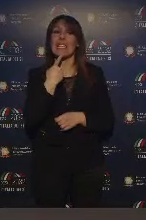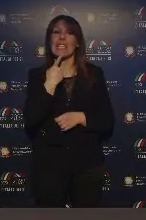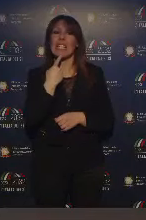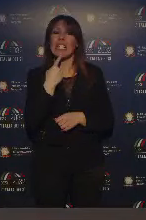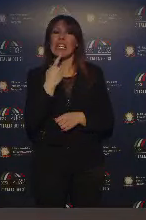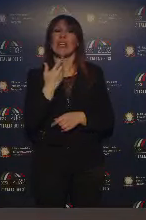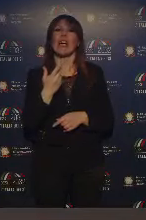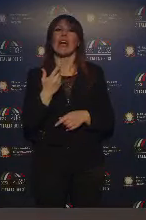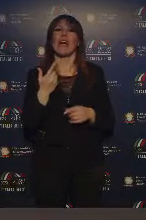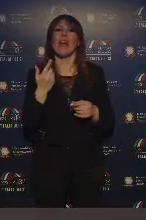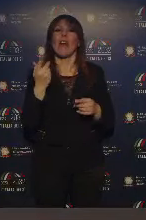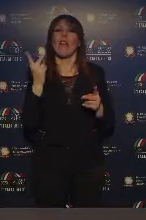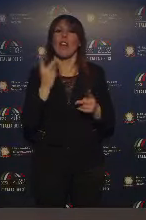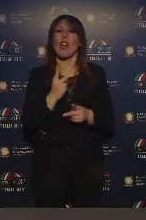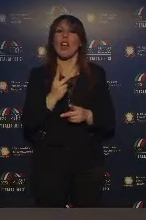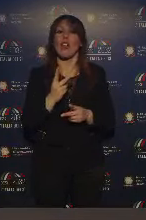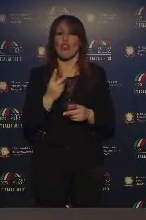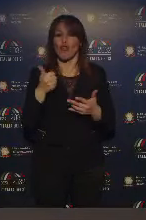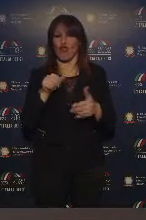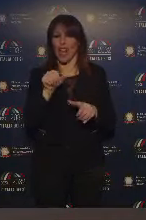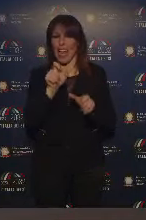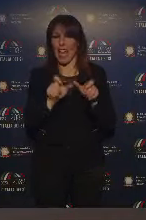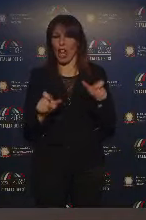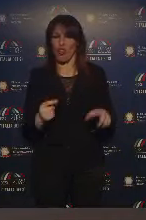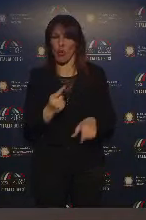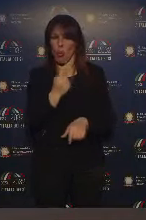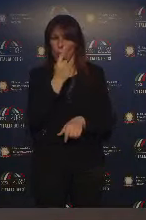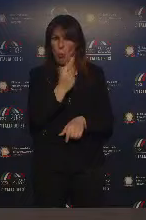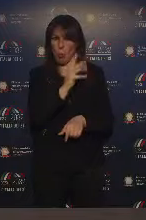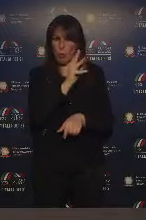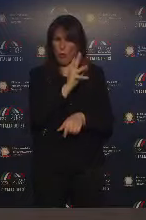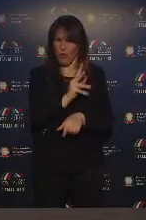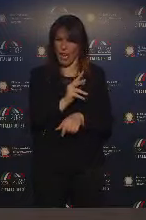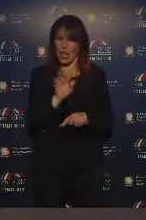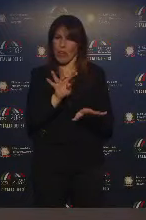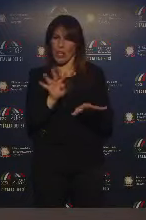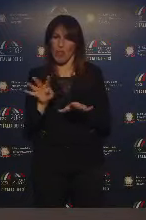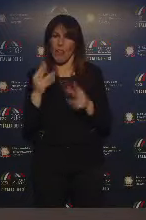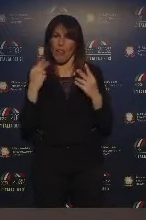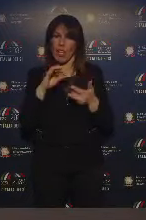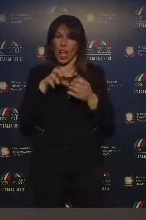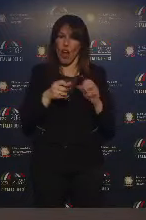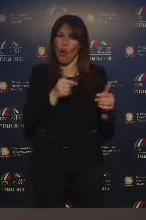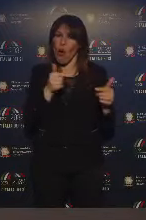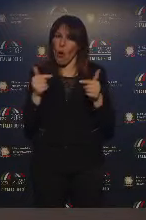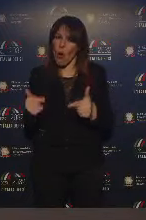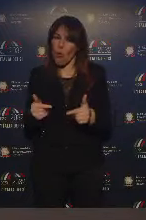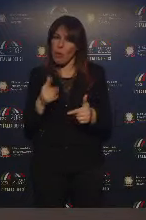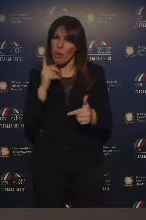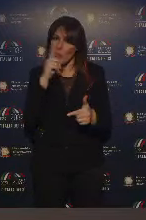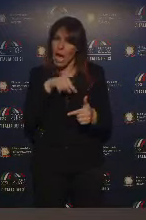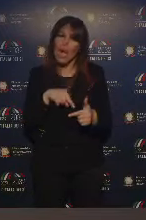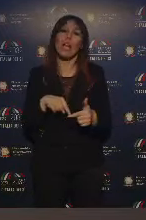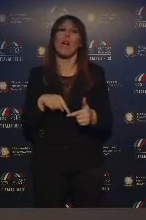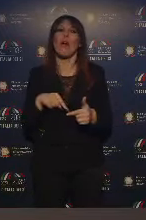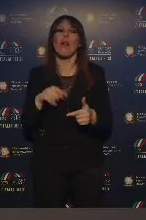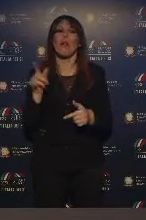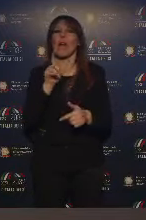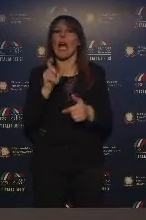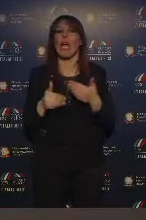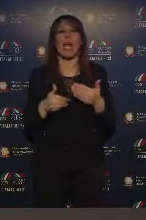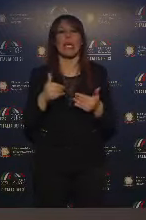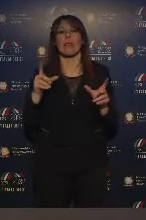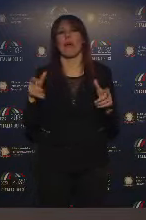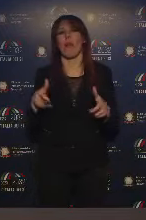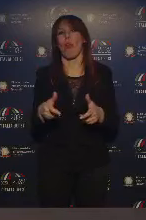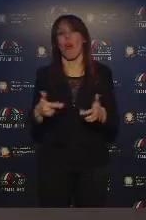evitare che uno su 100 mi freghi complicare la vita agli altri 99 non fa sviluppare il paese i dati dicono